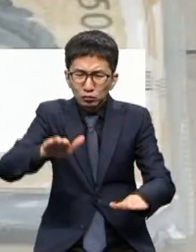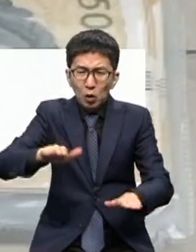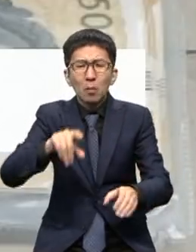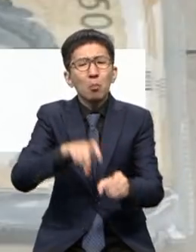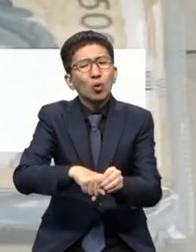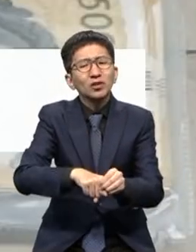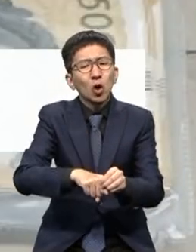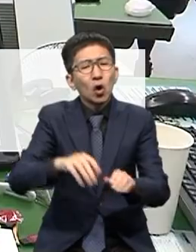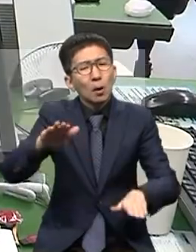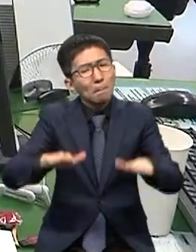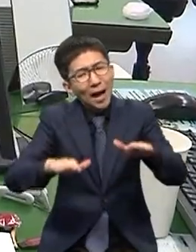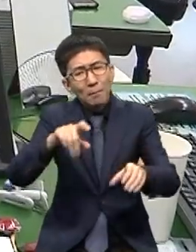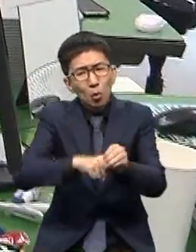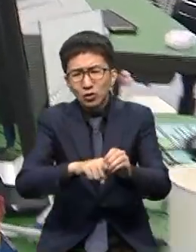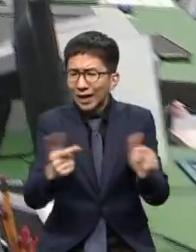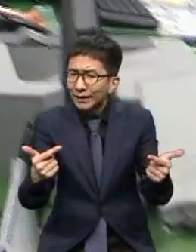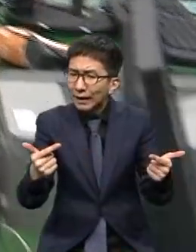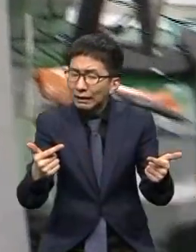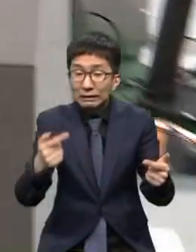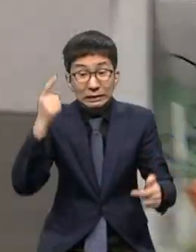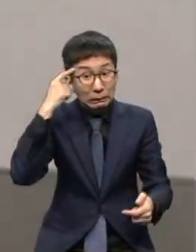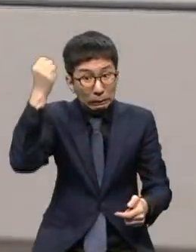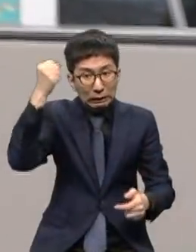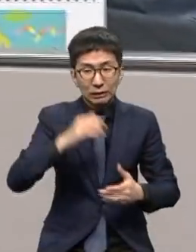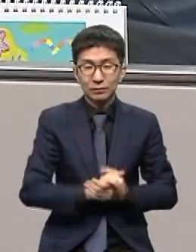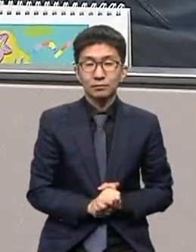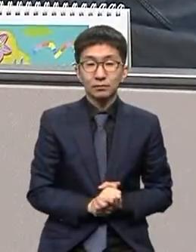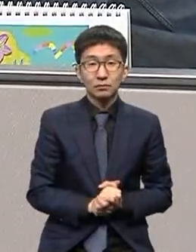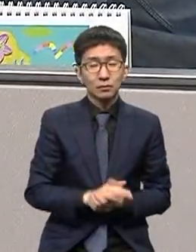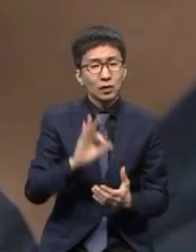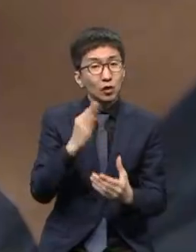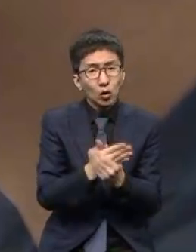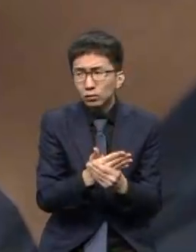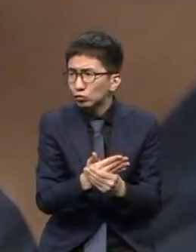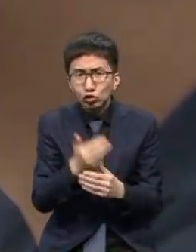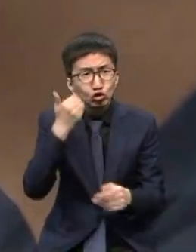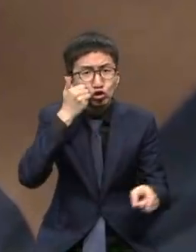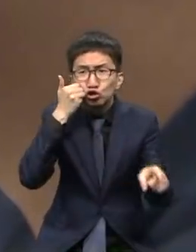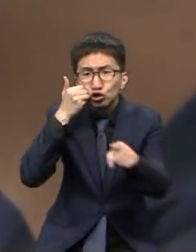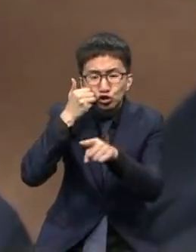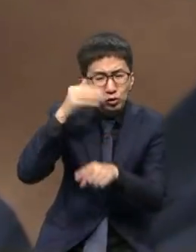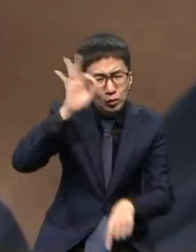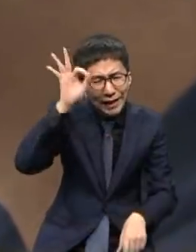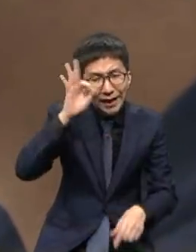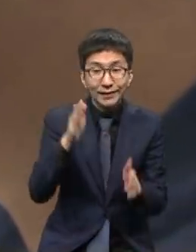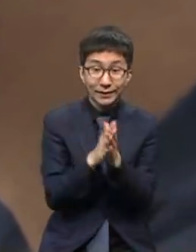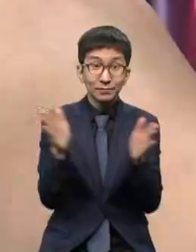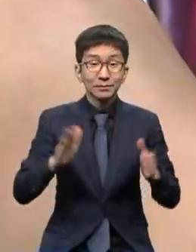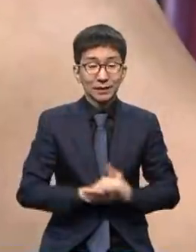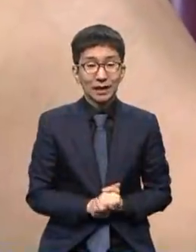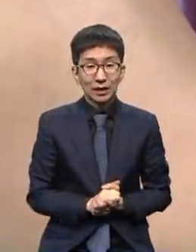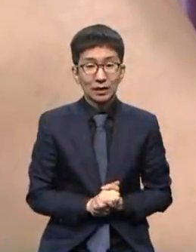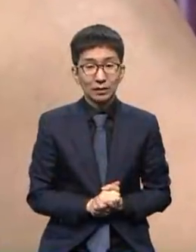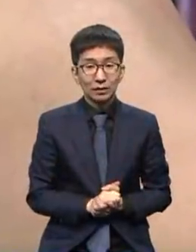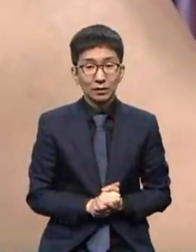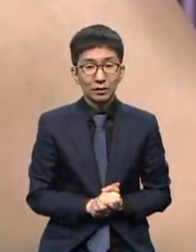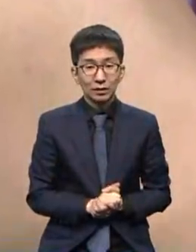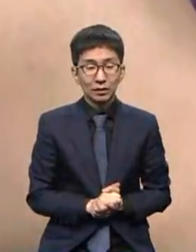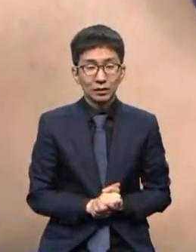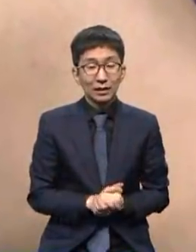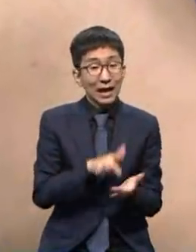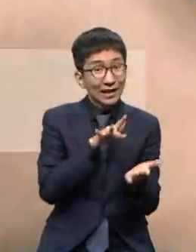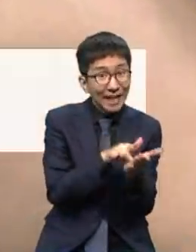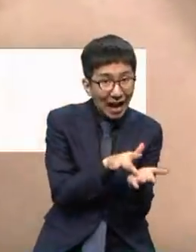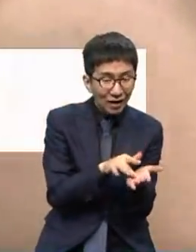5 제주 경찰은 현금 출처에 대해 코파 로 수사에 나섰습니다 현금 뭉치 에 남아 있던 약봉투